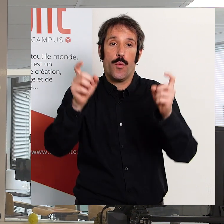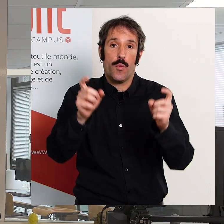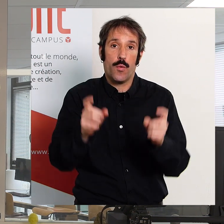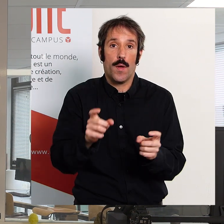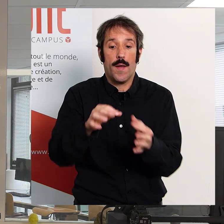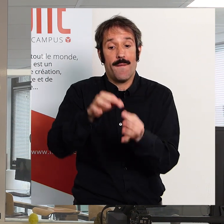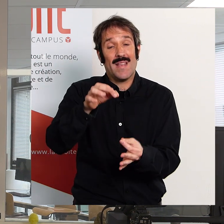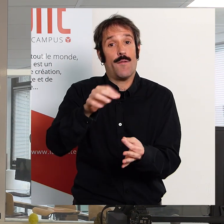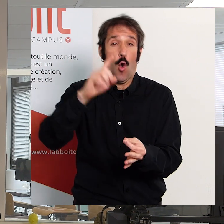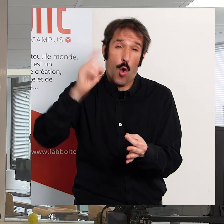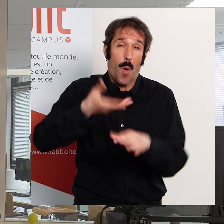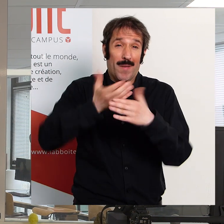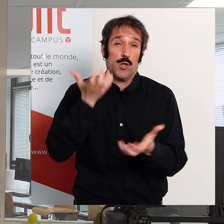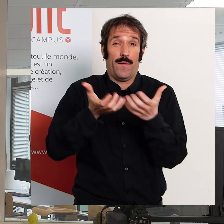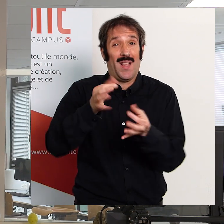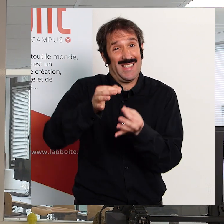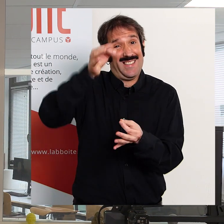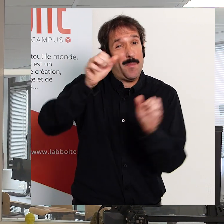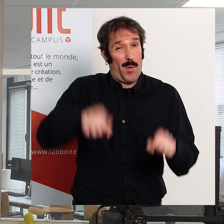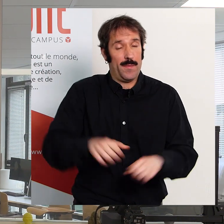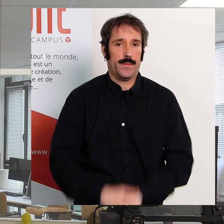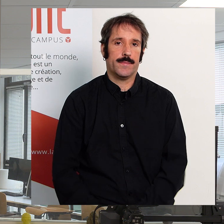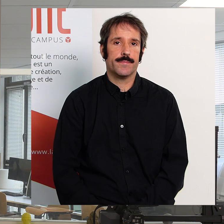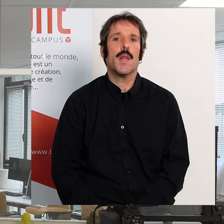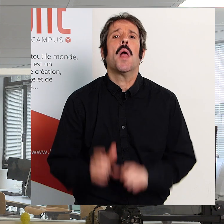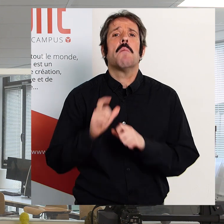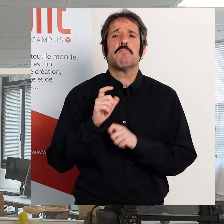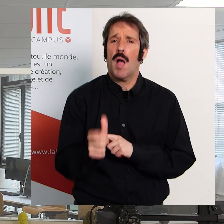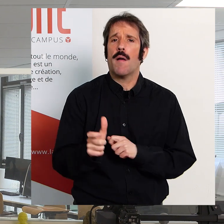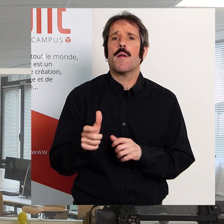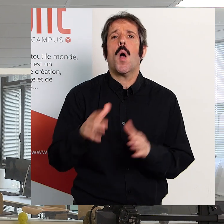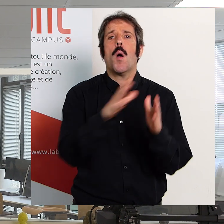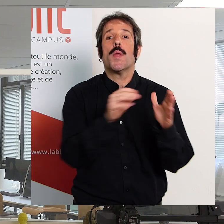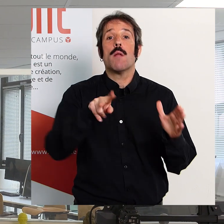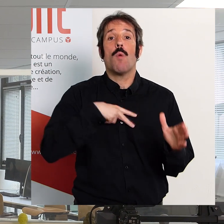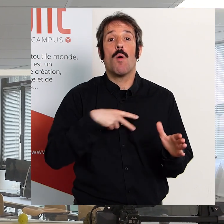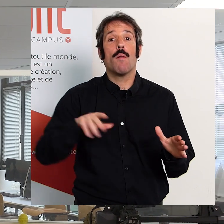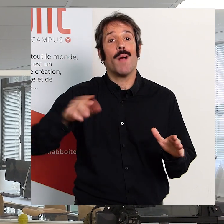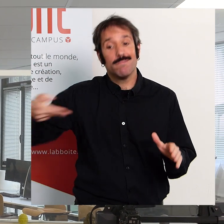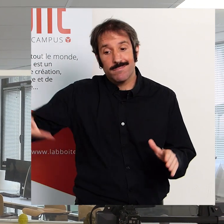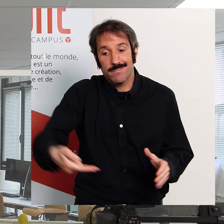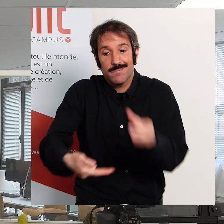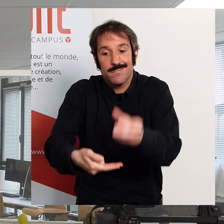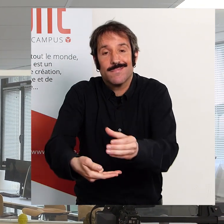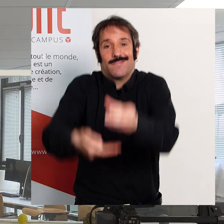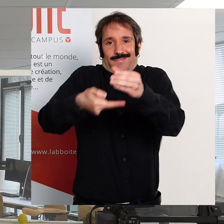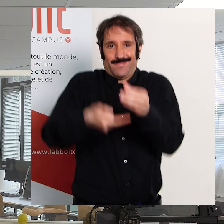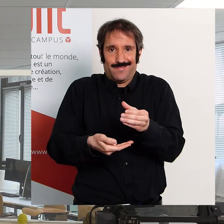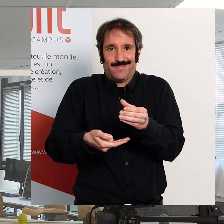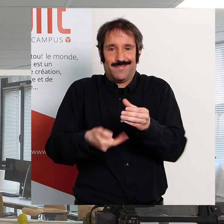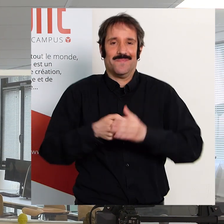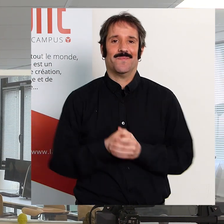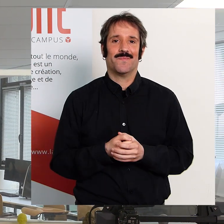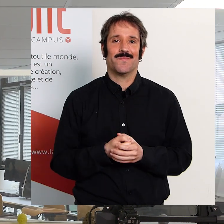pour récupérer votre fil, il faudra repréchauffer la buse. Ensuite, pour récupérer mon modèle, je peux utiliser la petite spatule pour venir